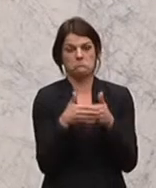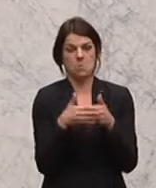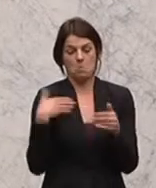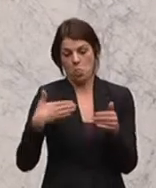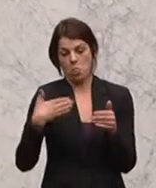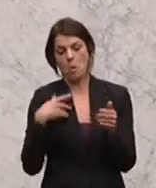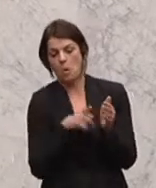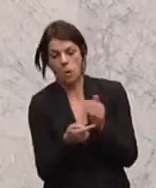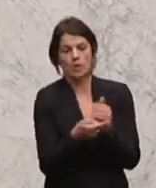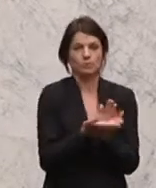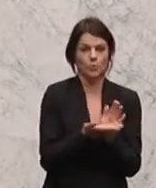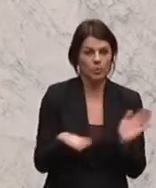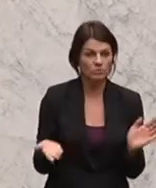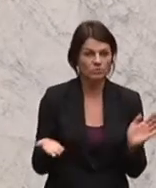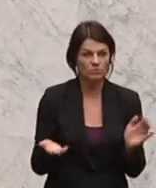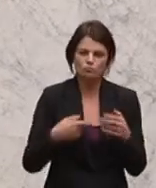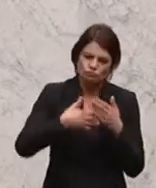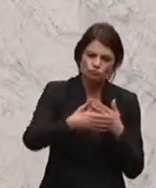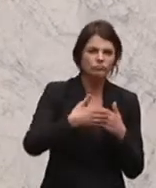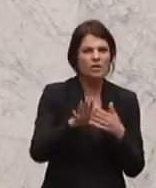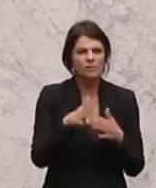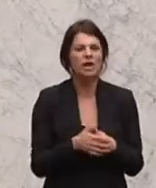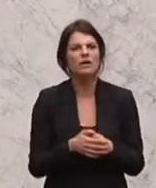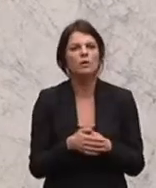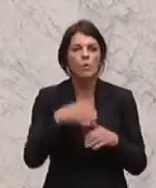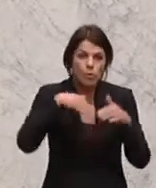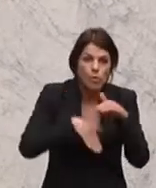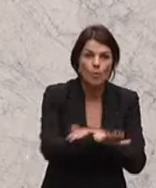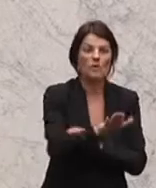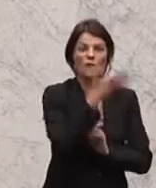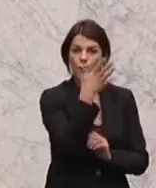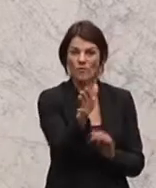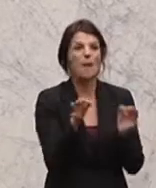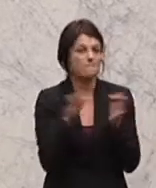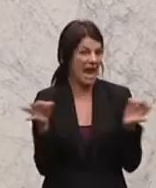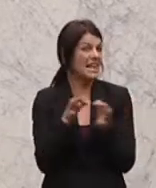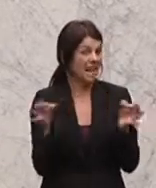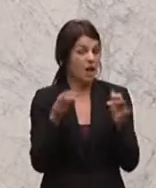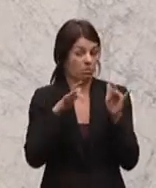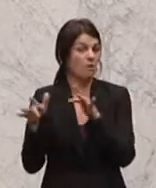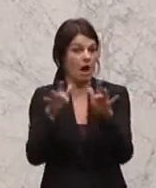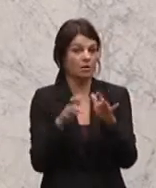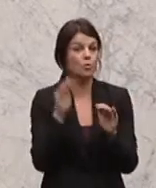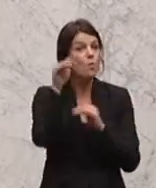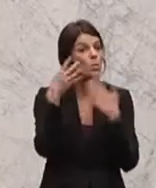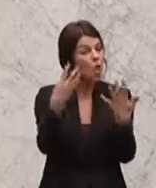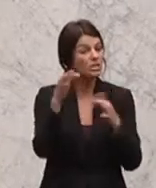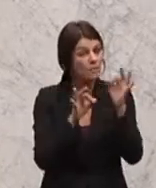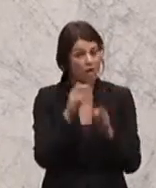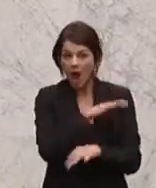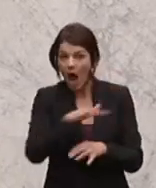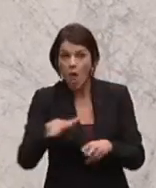eigenen Haustür, also ungefähr im Umkreis von weniger als 500 Metern. Über 90%